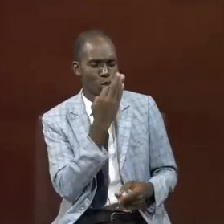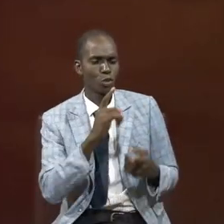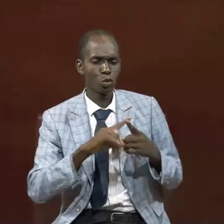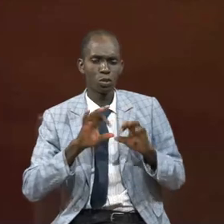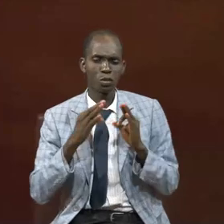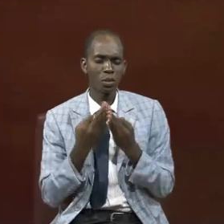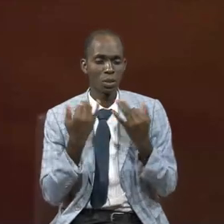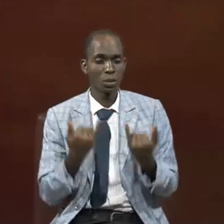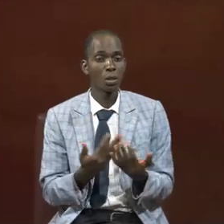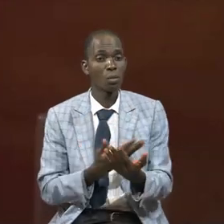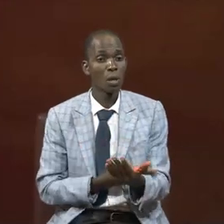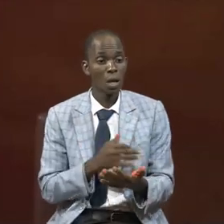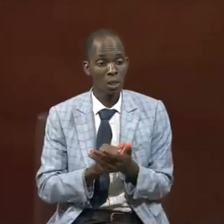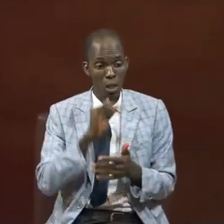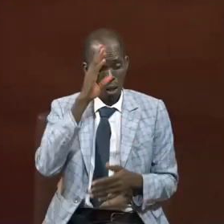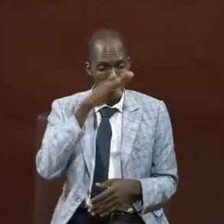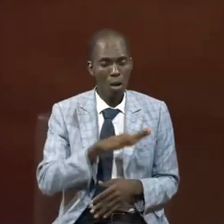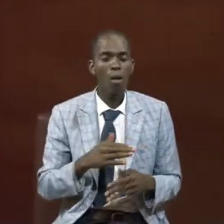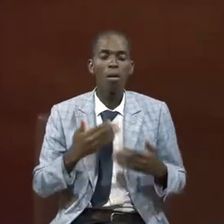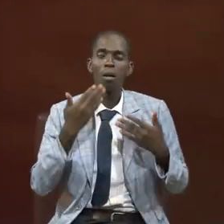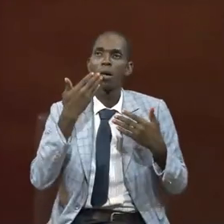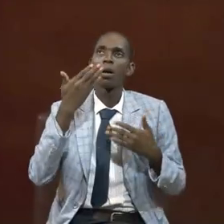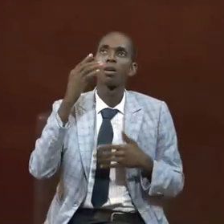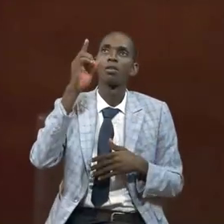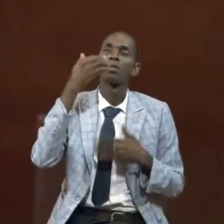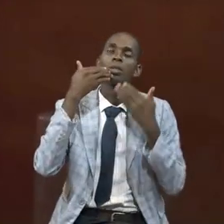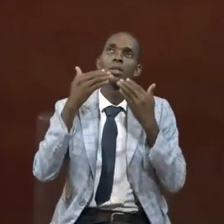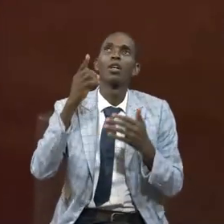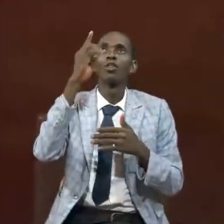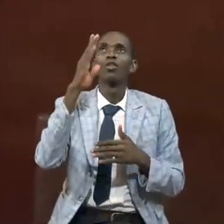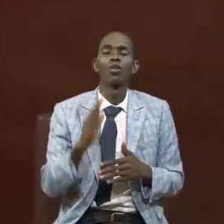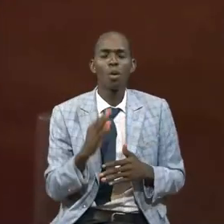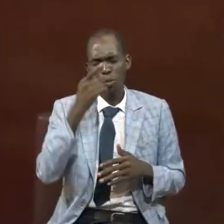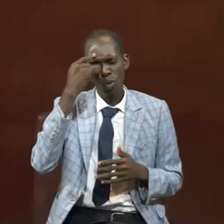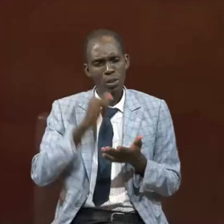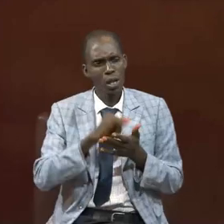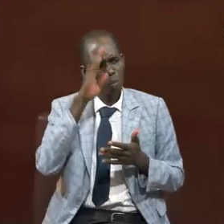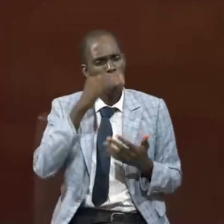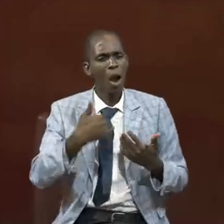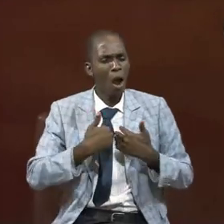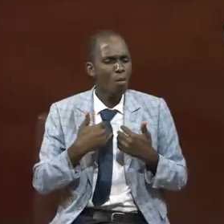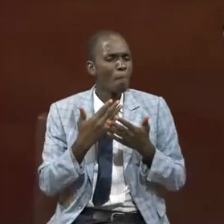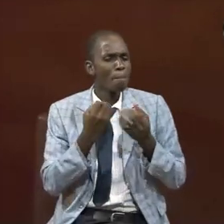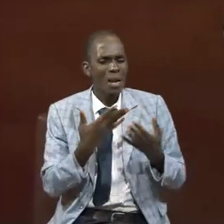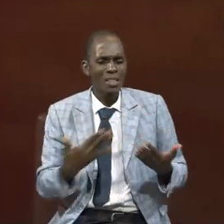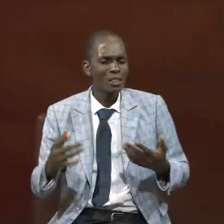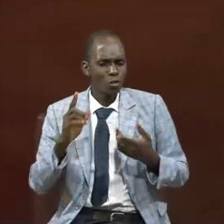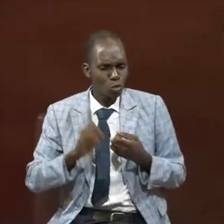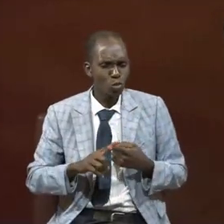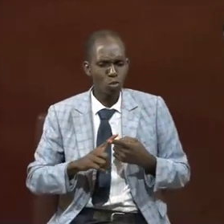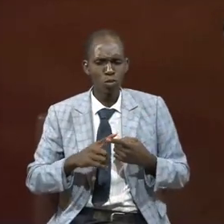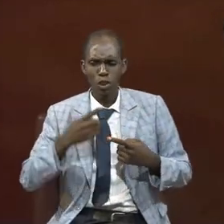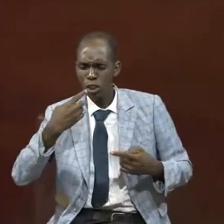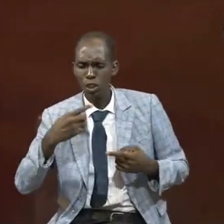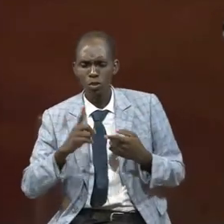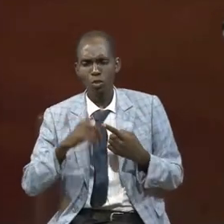matin. Et le garçon-là a pris l'opportunité parce qu'il voudrait dire quelque chose et prêcher